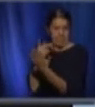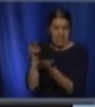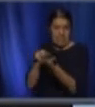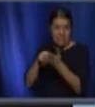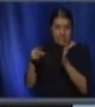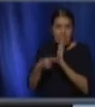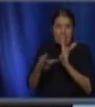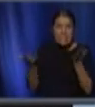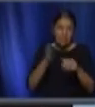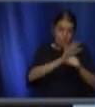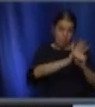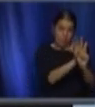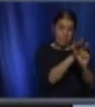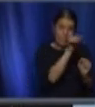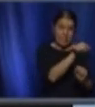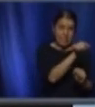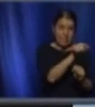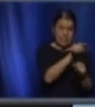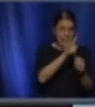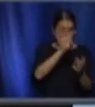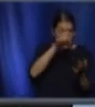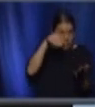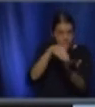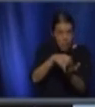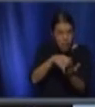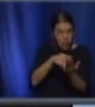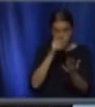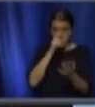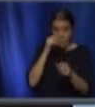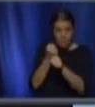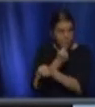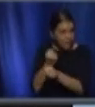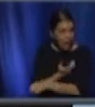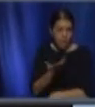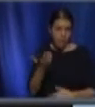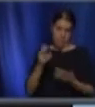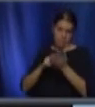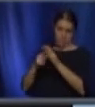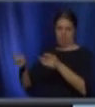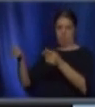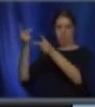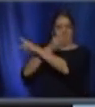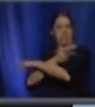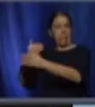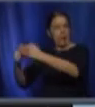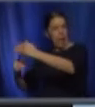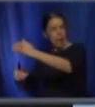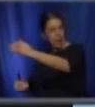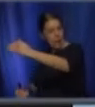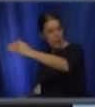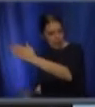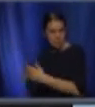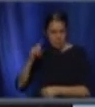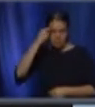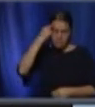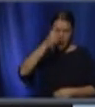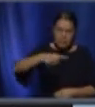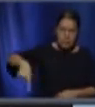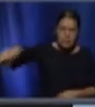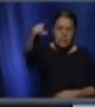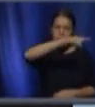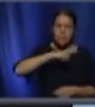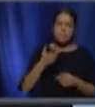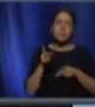d'attente. Alors, pensez à tous les gens, là, comme le premier ministre a dit tout à l'heure, que vous pourriez aider, qui sont